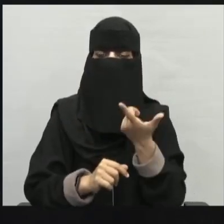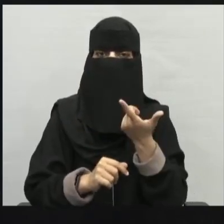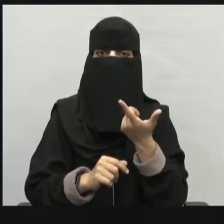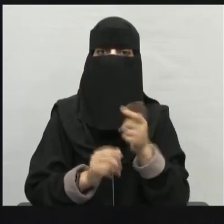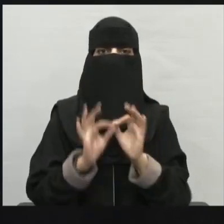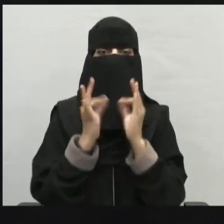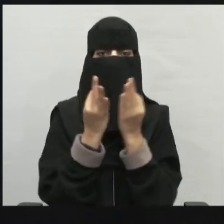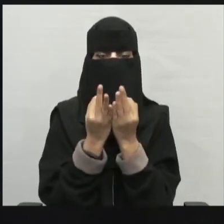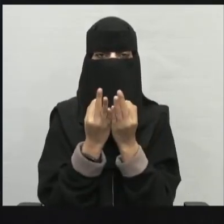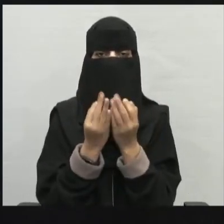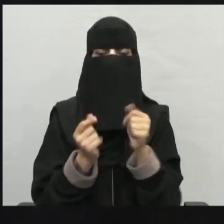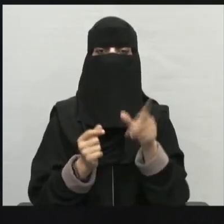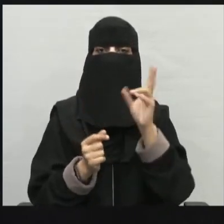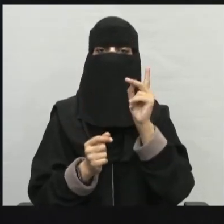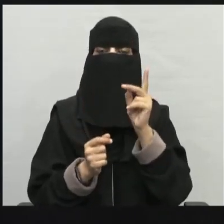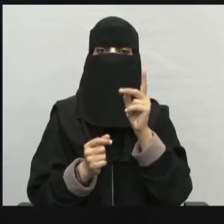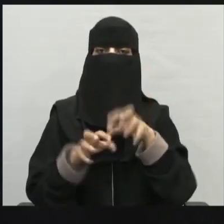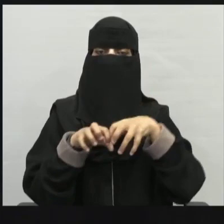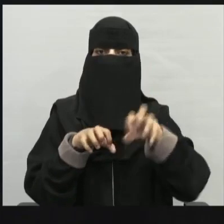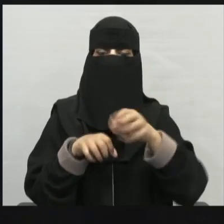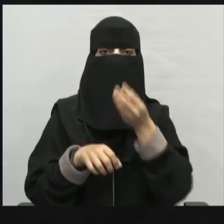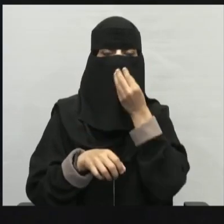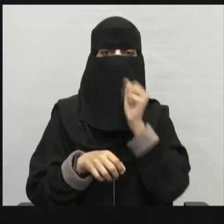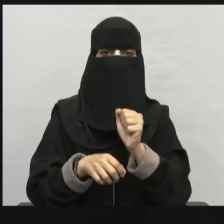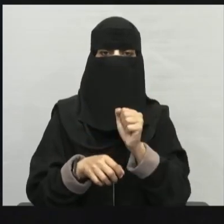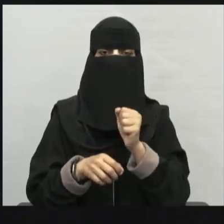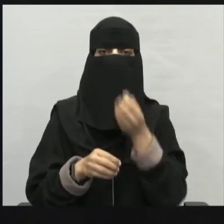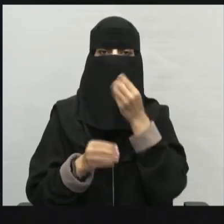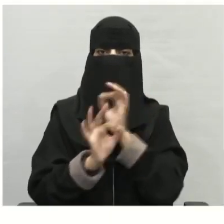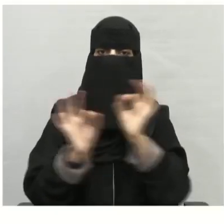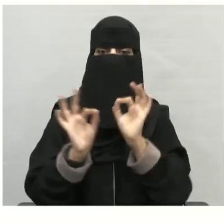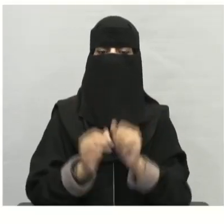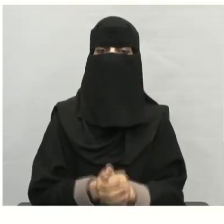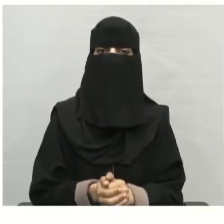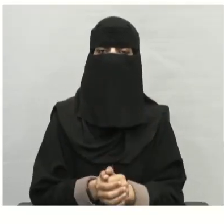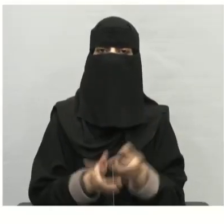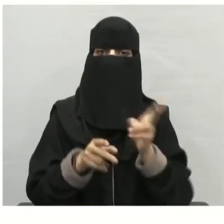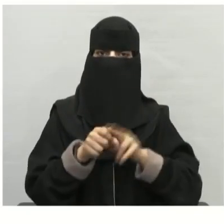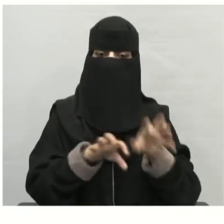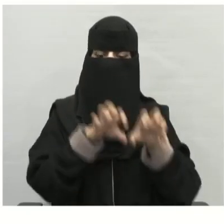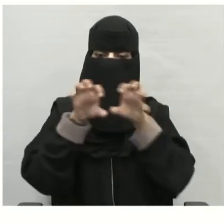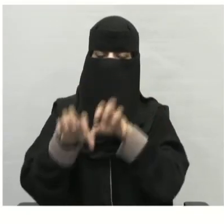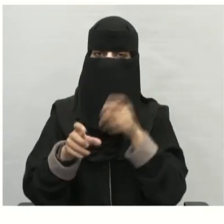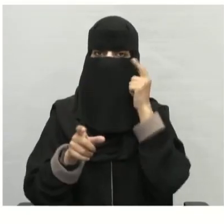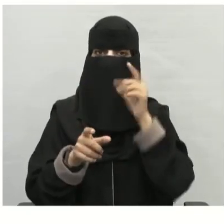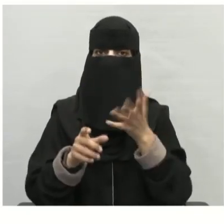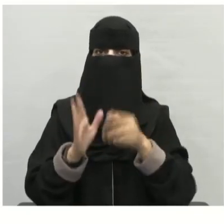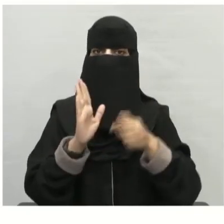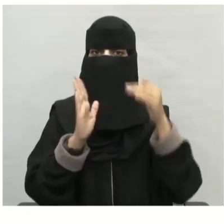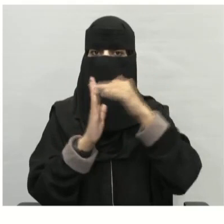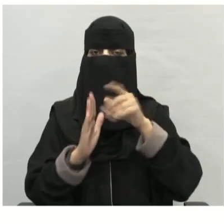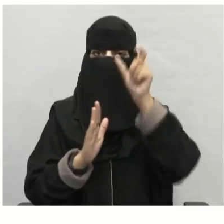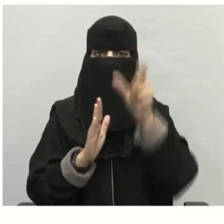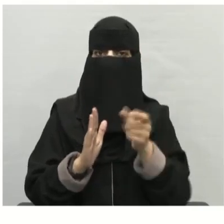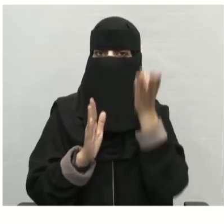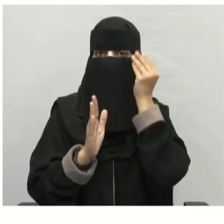والاجتماعيه وكذلك في وحده الغذاء والتغذيه نسترجع سريعا او ماذا يتوقع من هذا